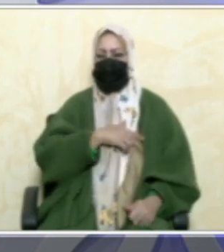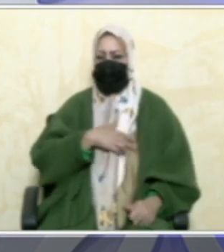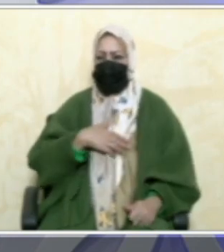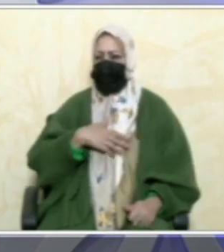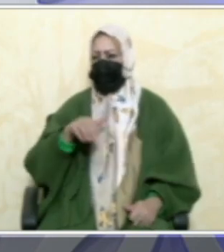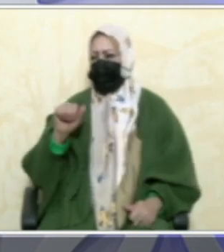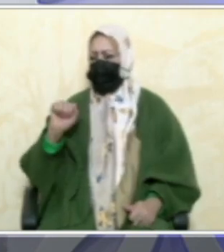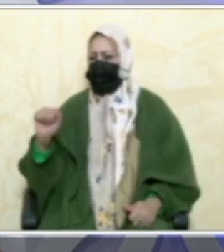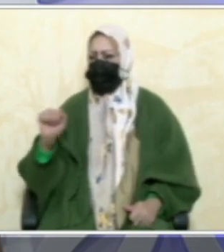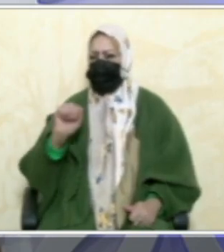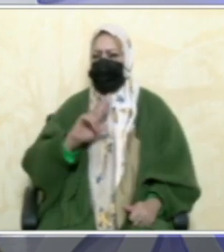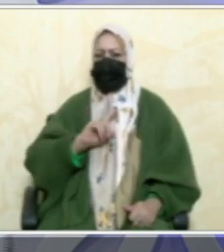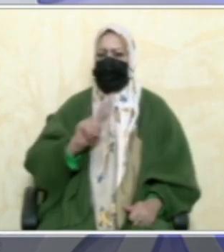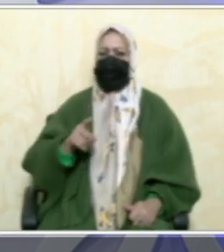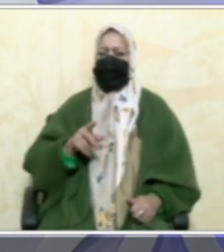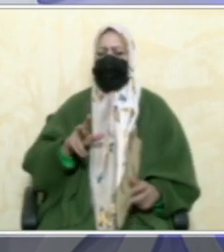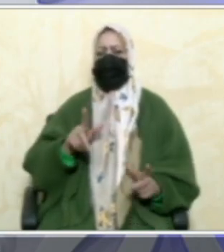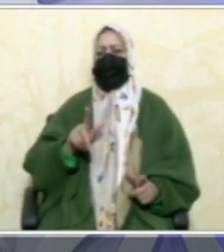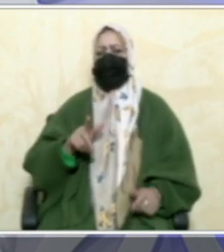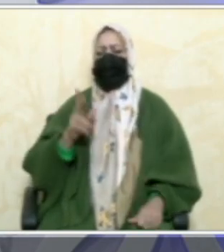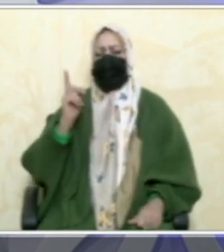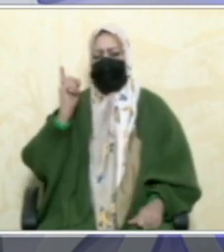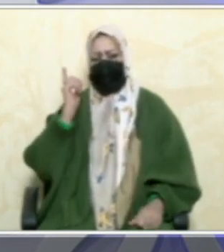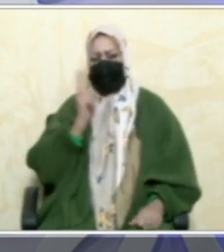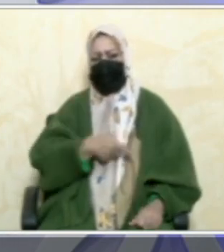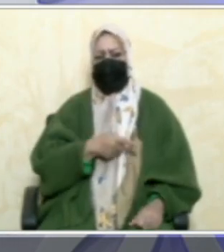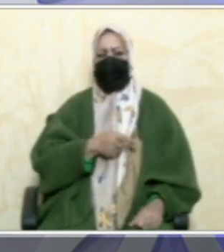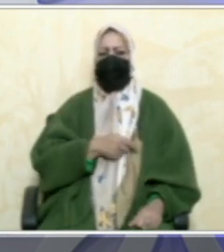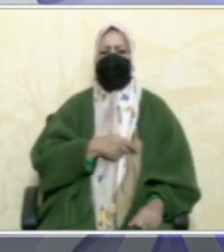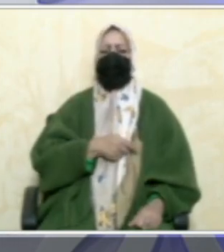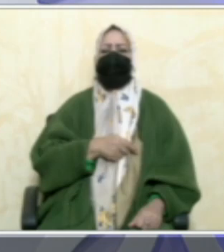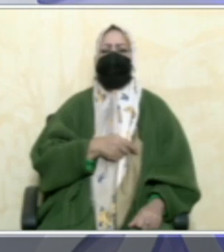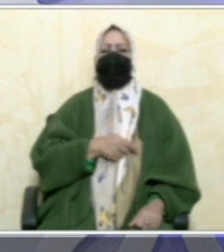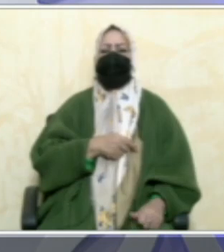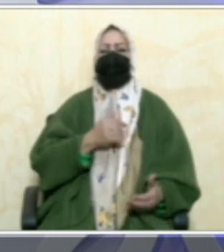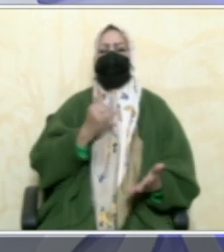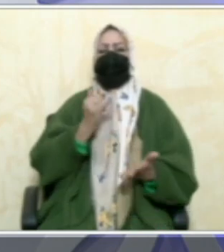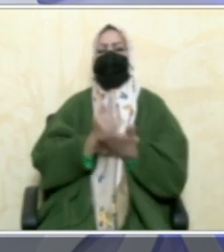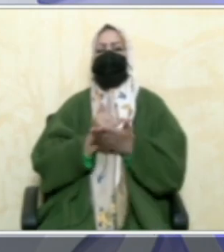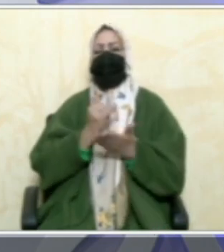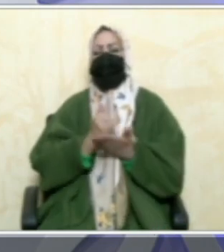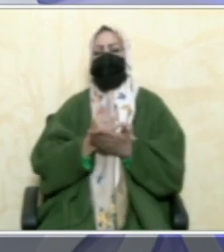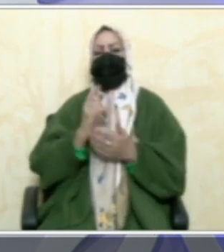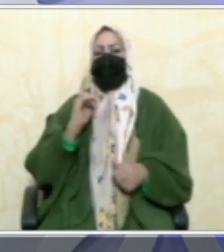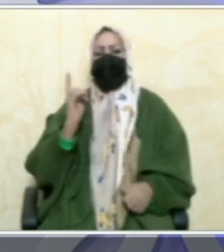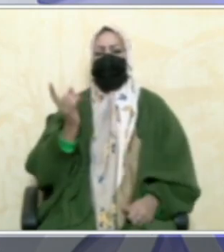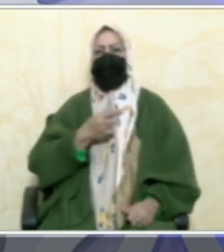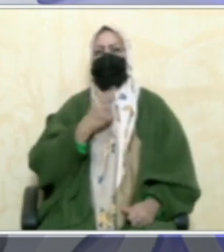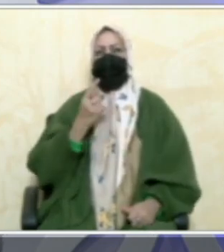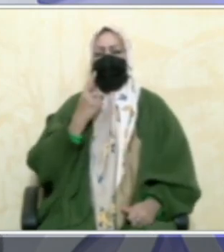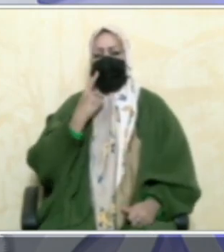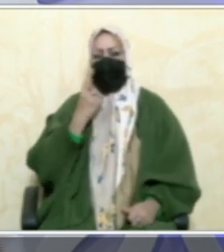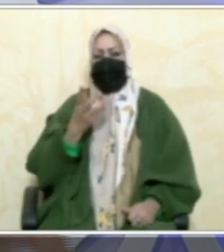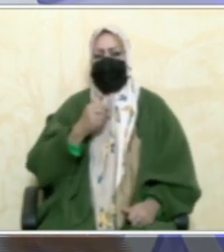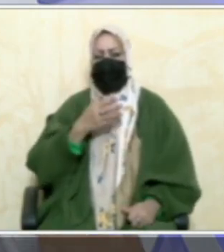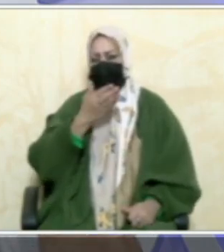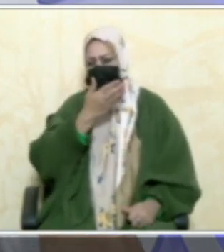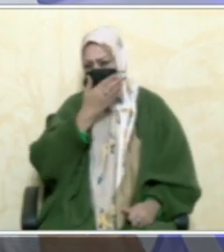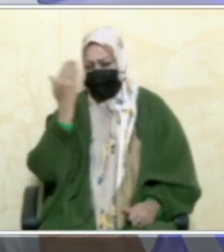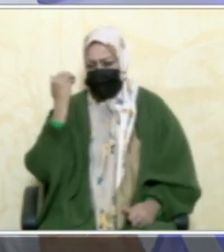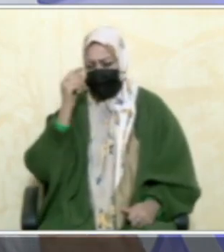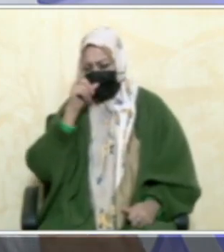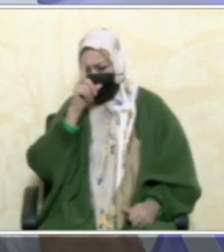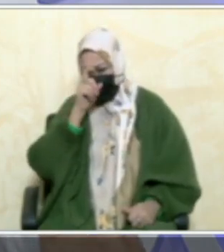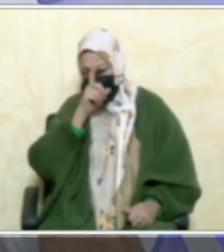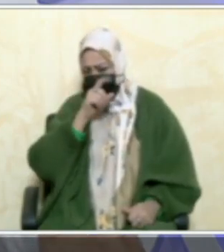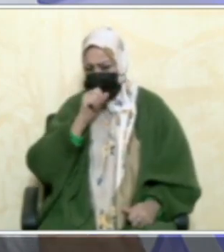تفعل هذا الأمر. والمسؤولون الآن أمام امتحان صعب، لابد من زي ما صار في